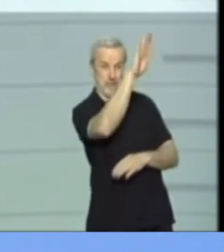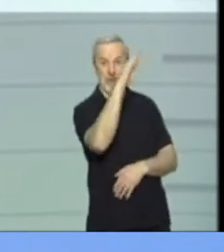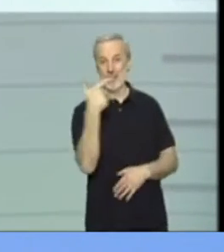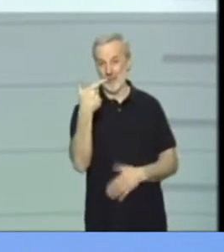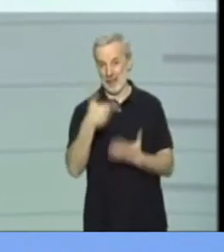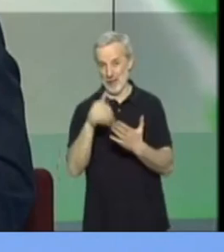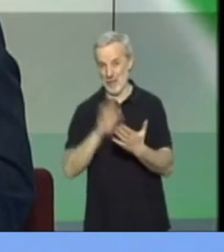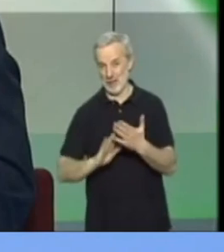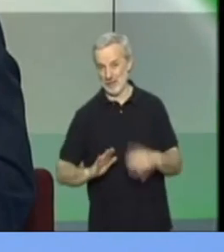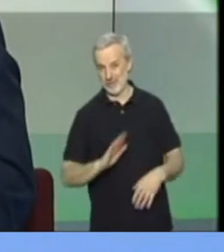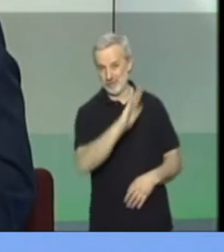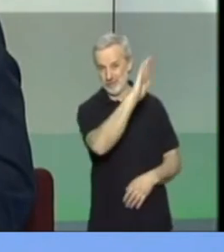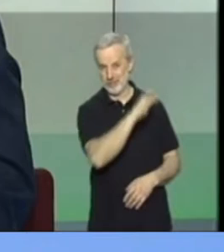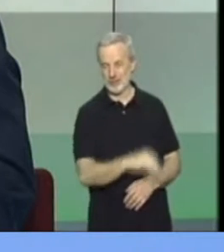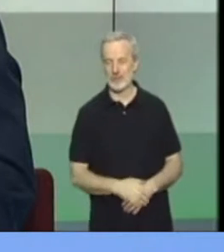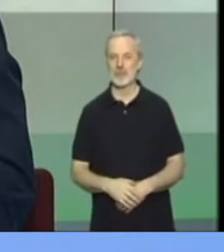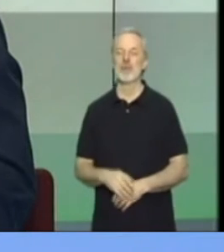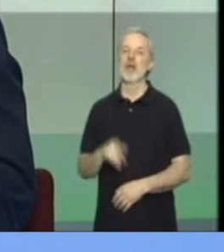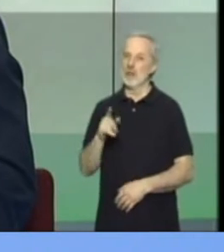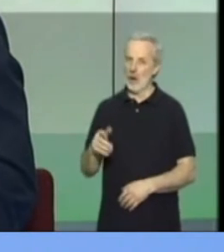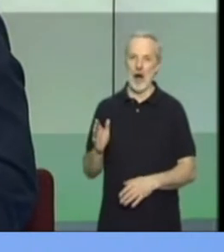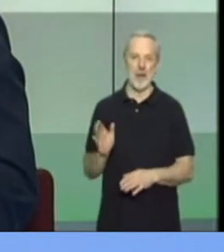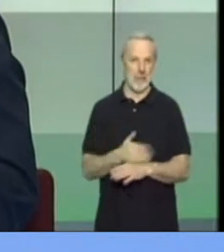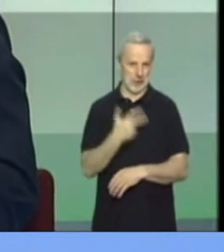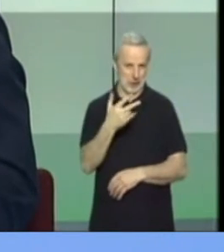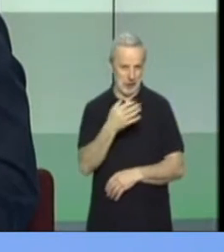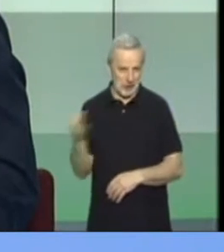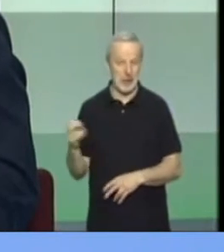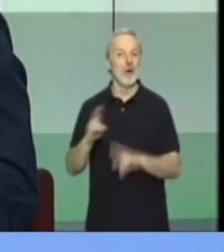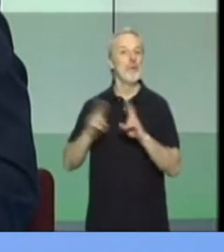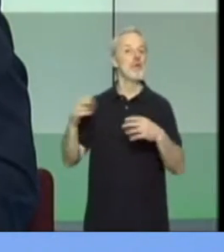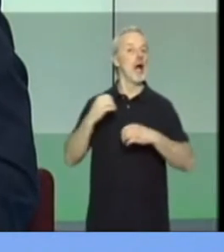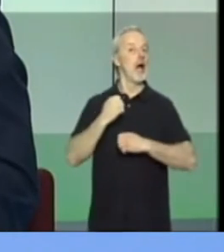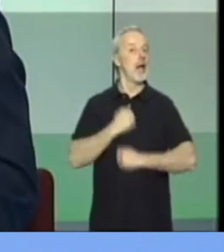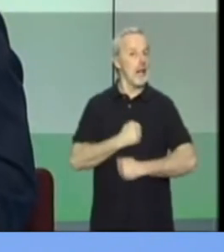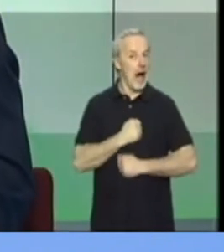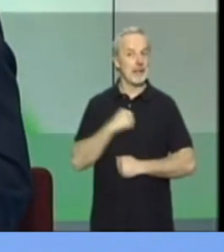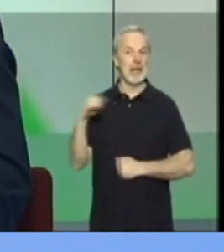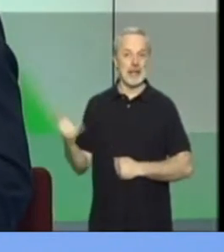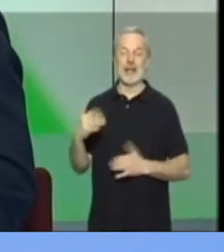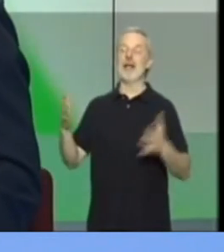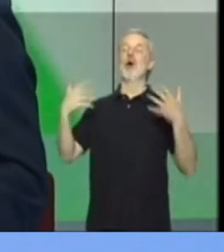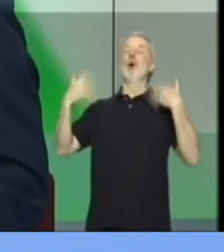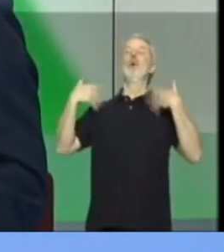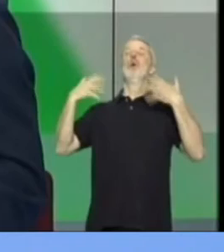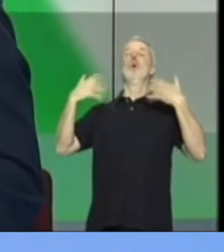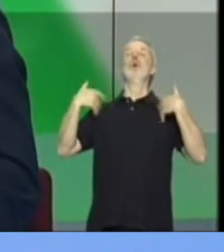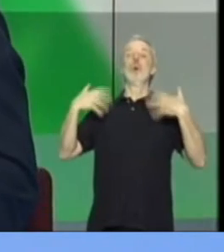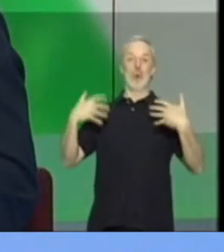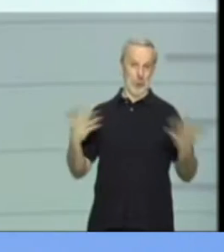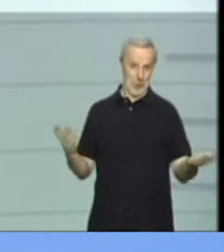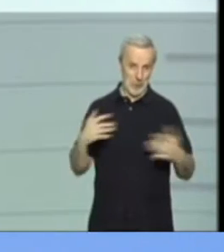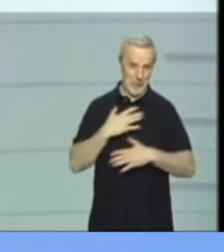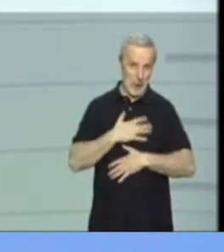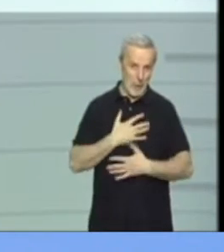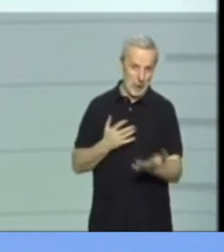všechny závodníky. A hned si potom náročném třídenním programu tam závodníci mohou užít terapie v místních